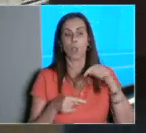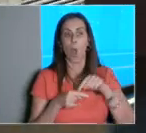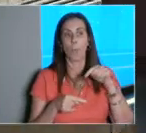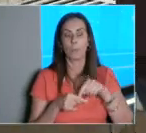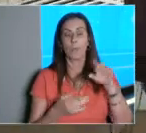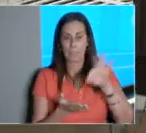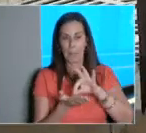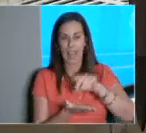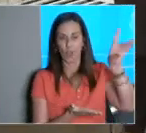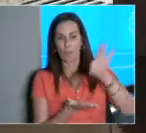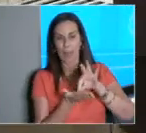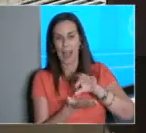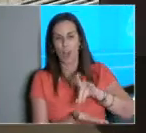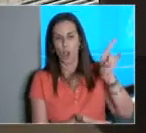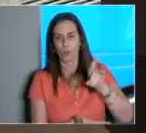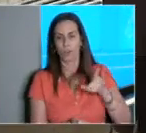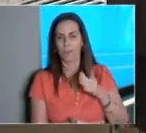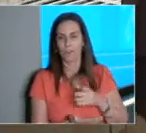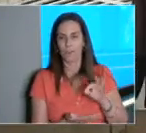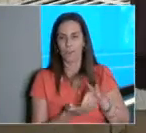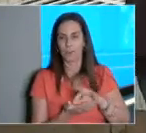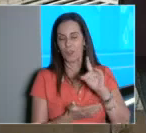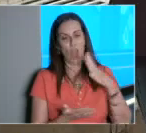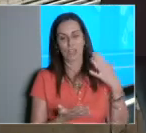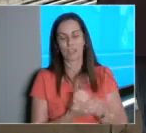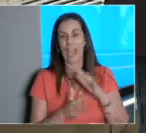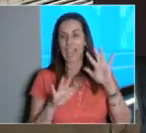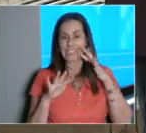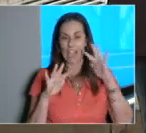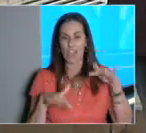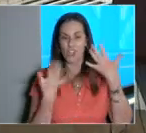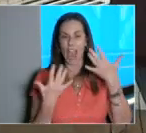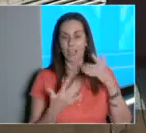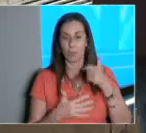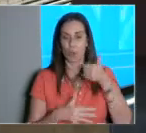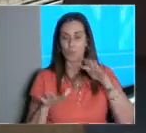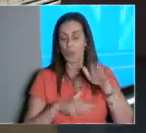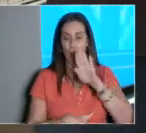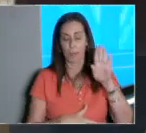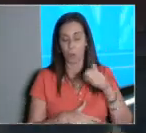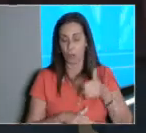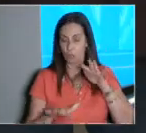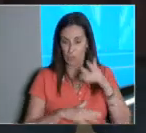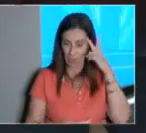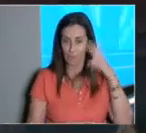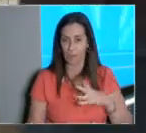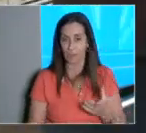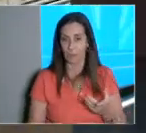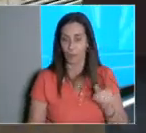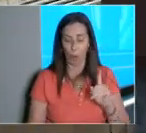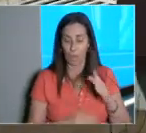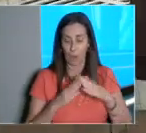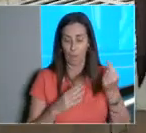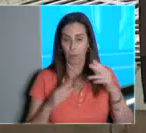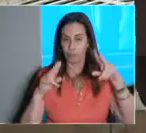תמלא לא טוב כזה אופטימיות. אני מיליתי פה, לא זכיתי. 10 שנים ברצף נתניהו ראש ממשלה. 10 שנים ברצף, אתה קולט את זה? נכון. לא הייתה